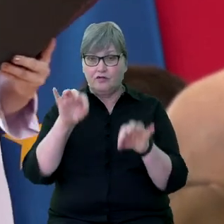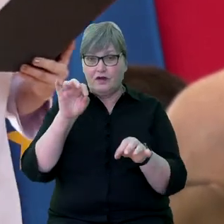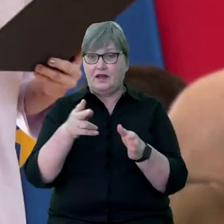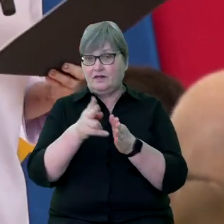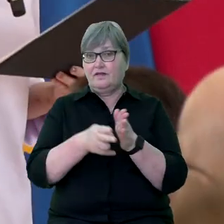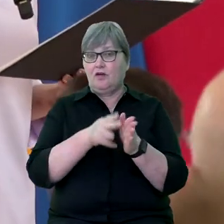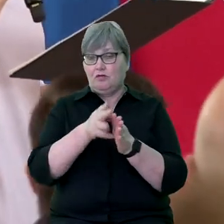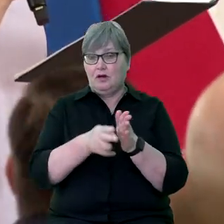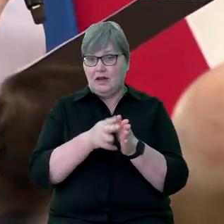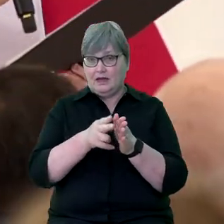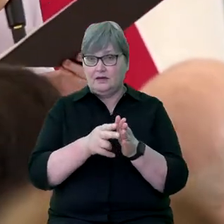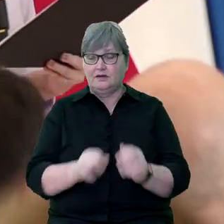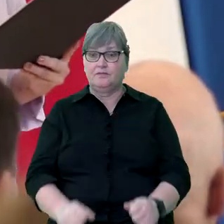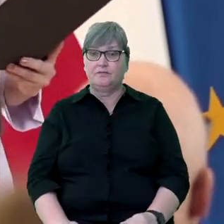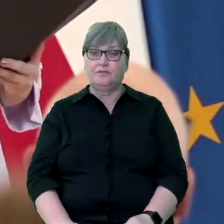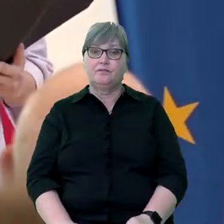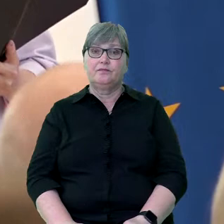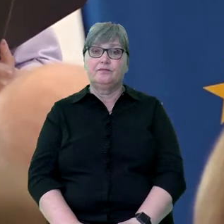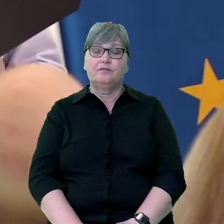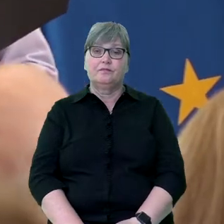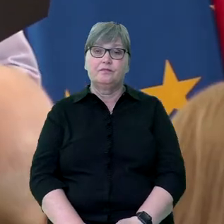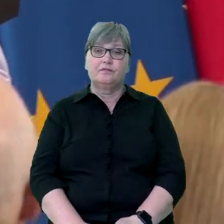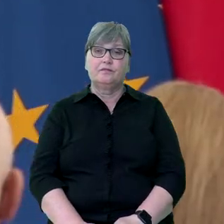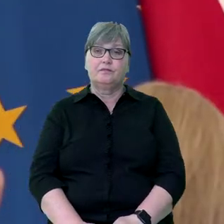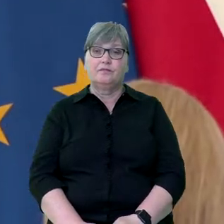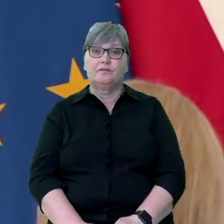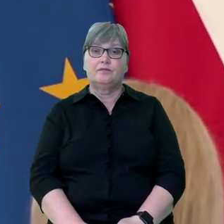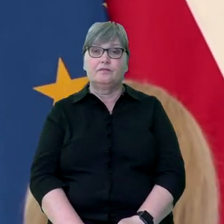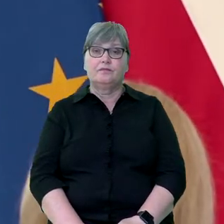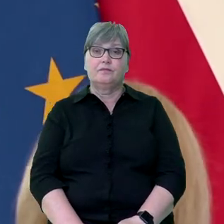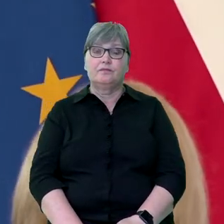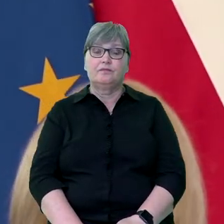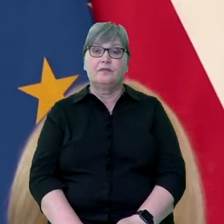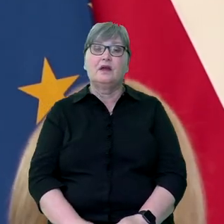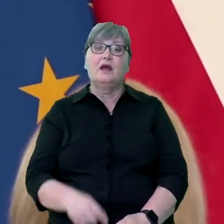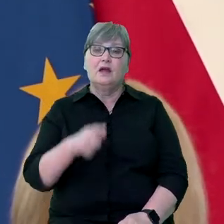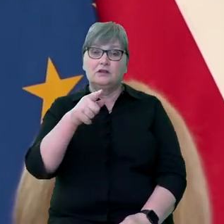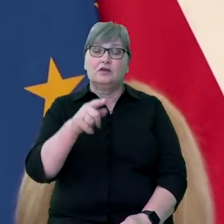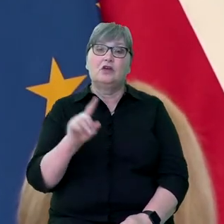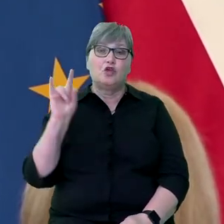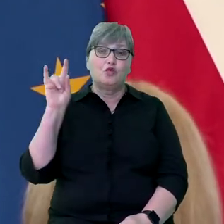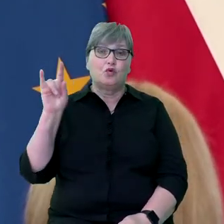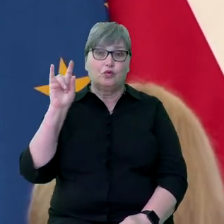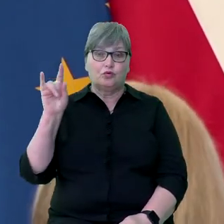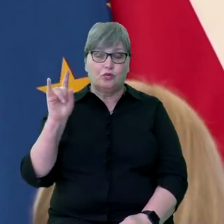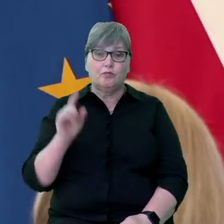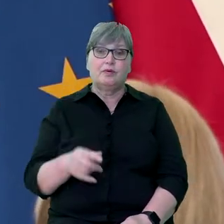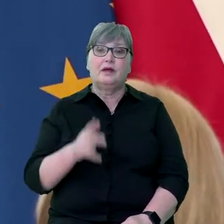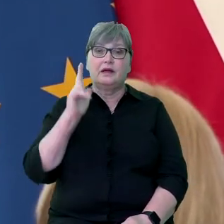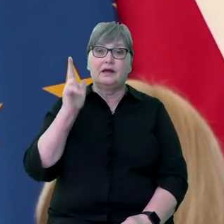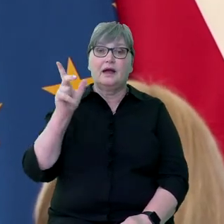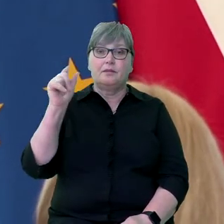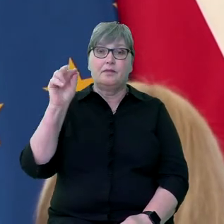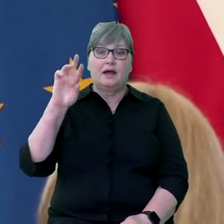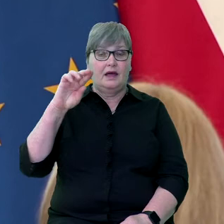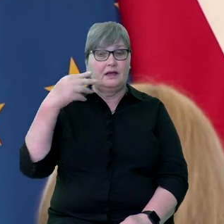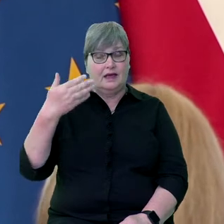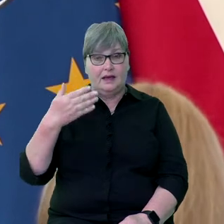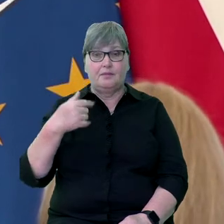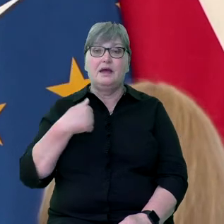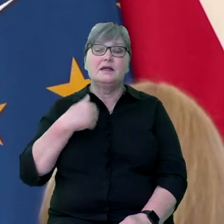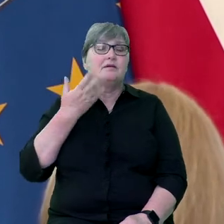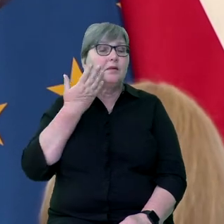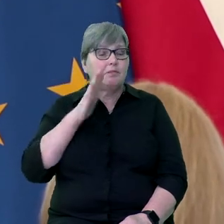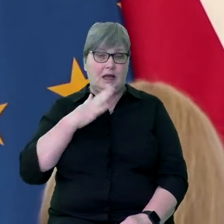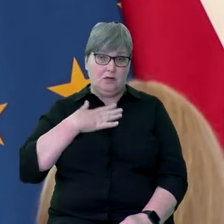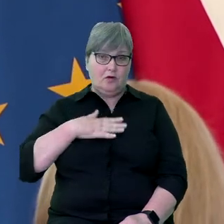wspomniałam, na kanale YouTube Kancelarii Premiera, gdzie jesteśmy. Jest mi niezmiernie miło, że